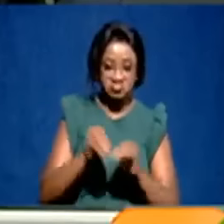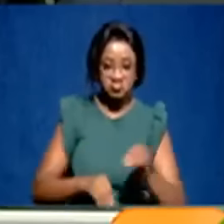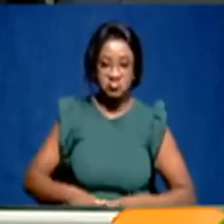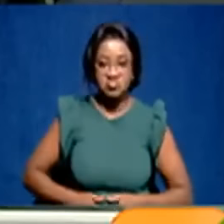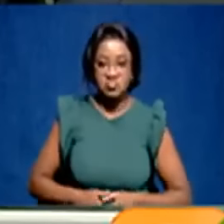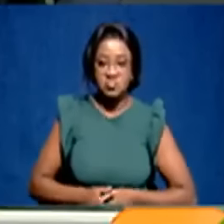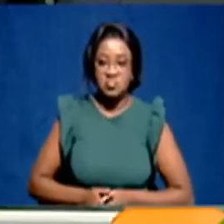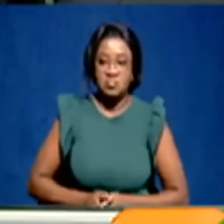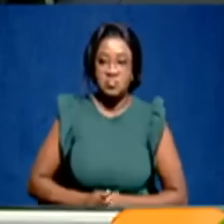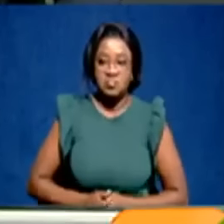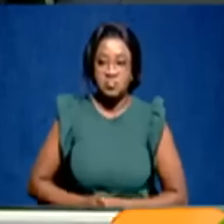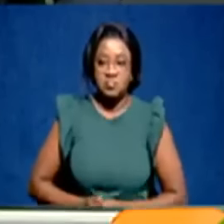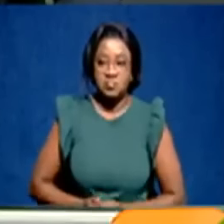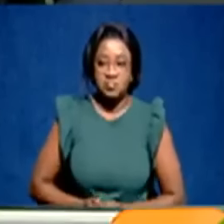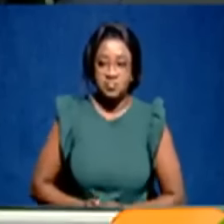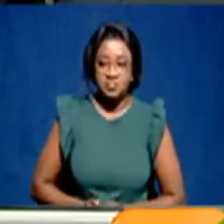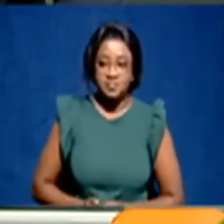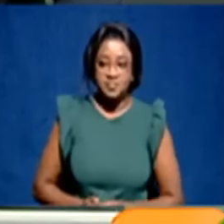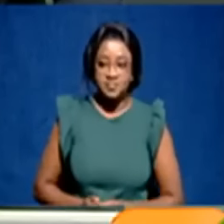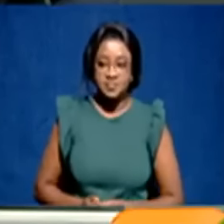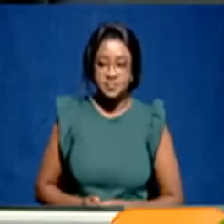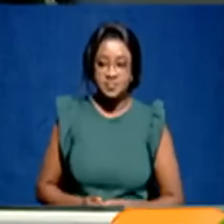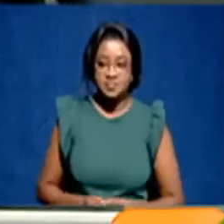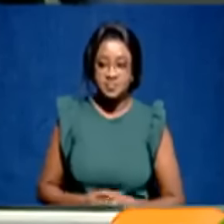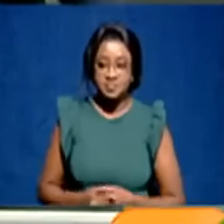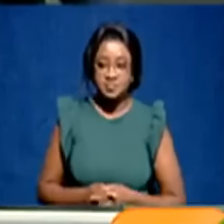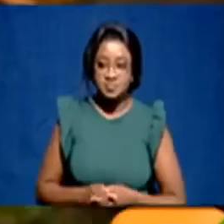tufungulia Nipashe na taarifa kuhusu jiwe hili la utapeli.